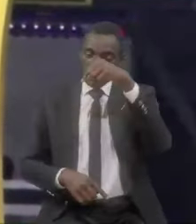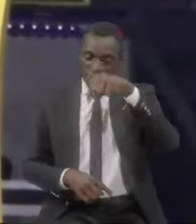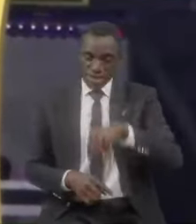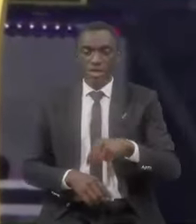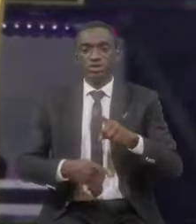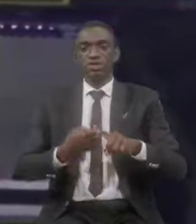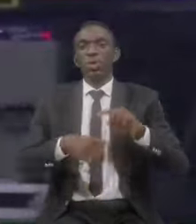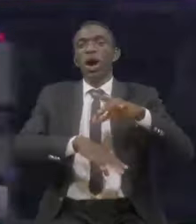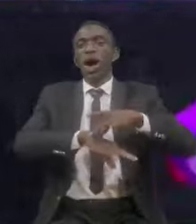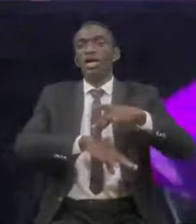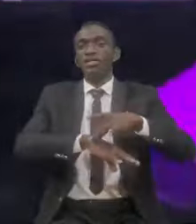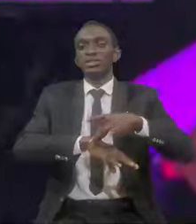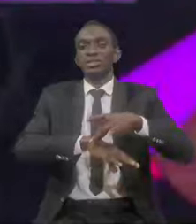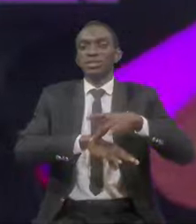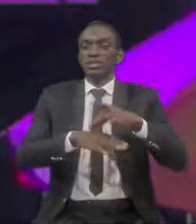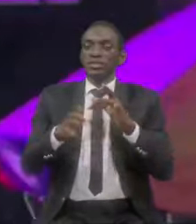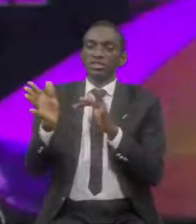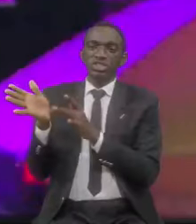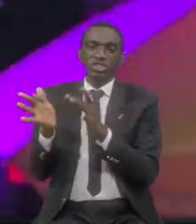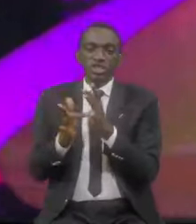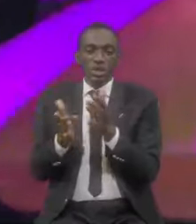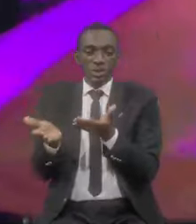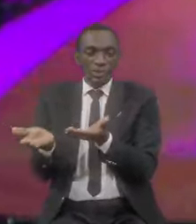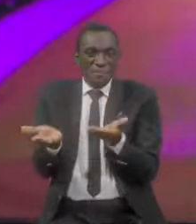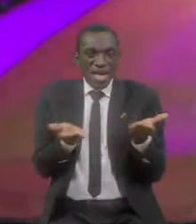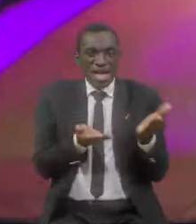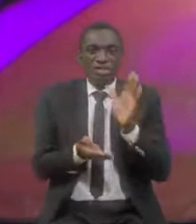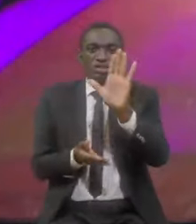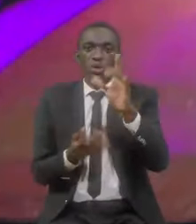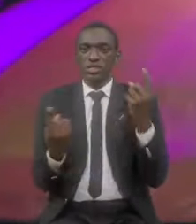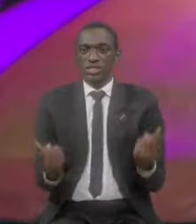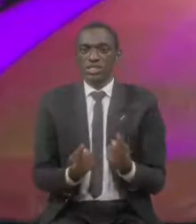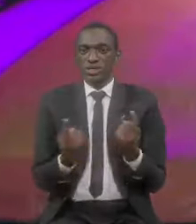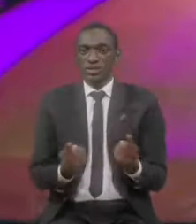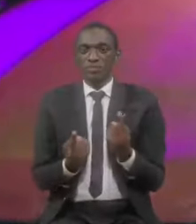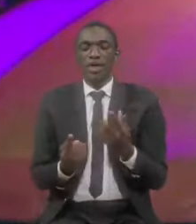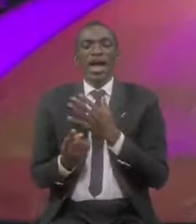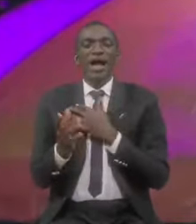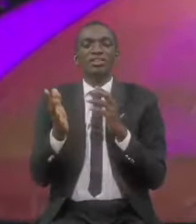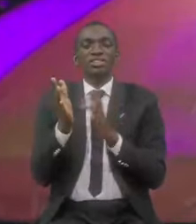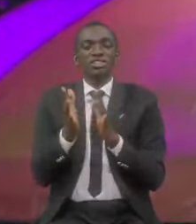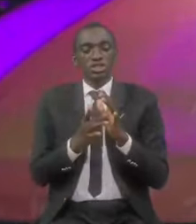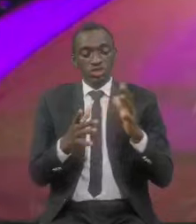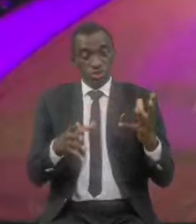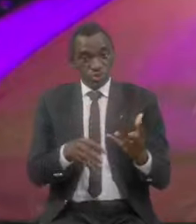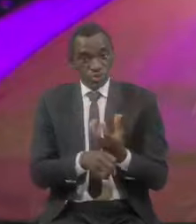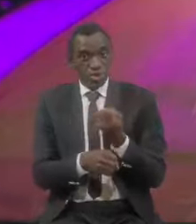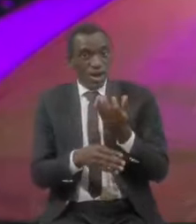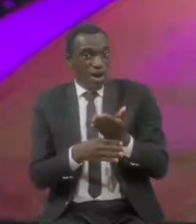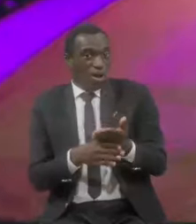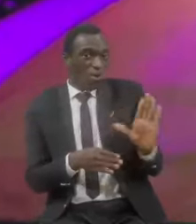terre et qu'il porte vos péchés et qu'il ôte